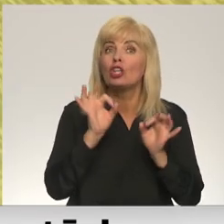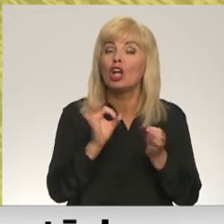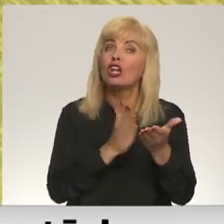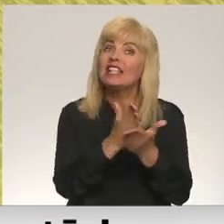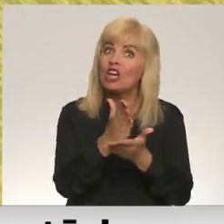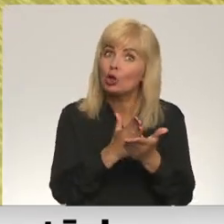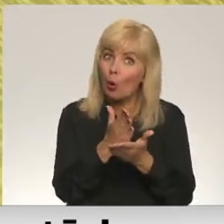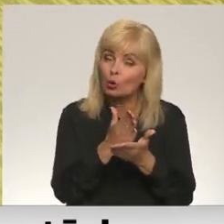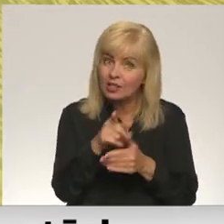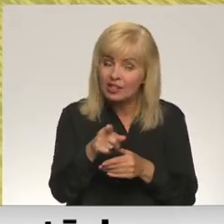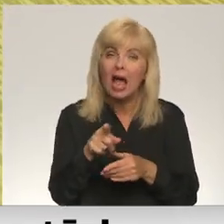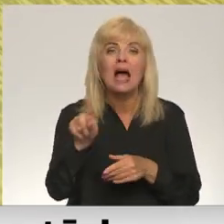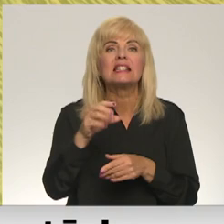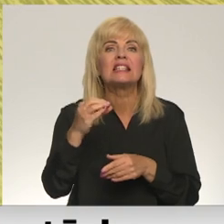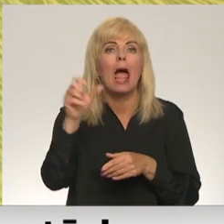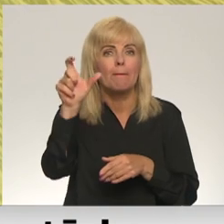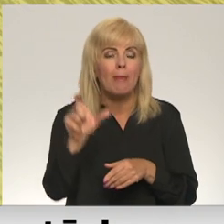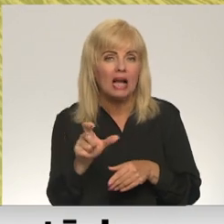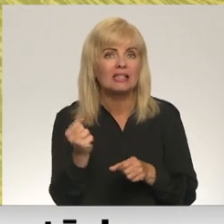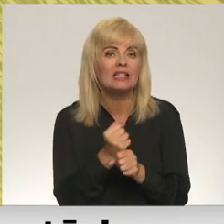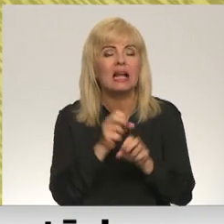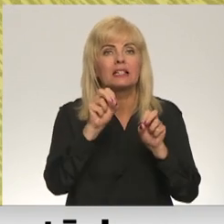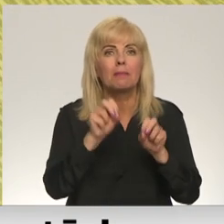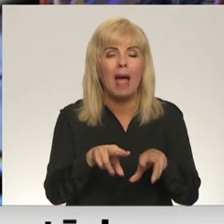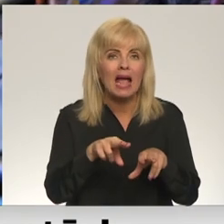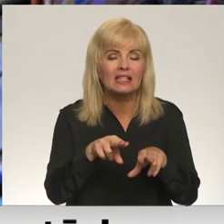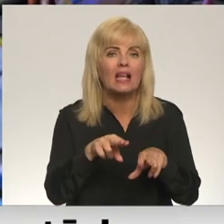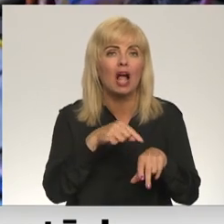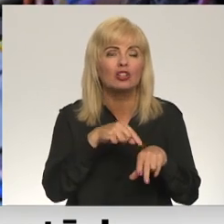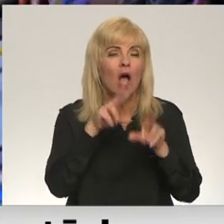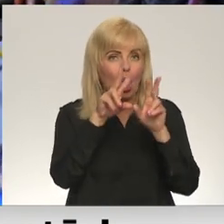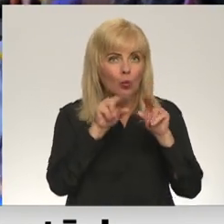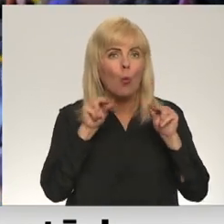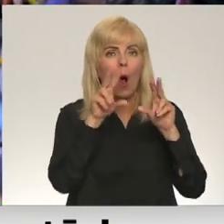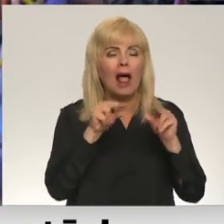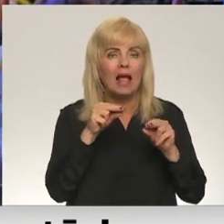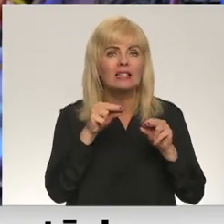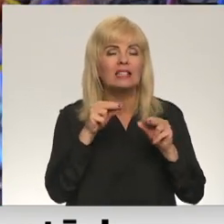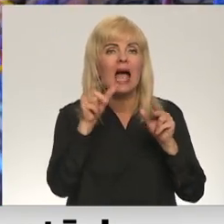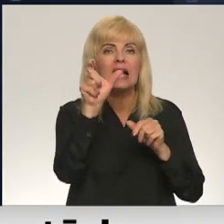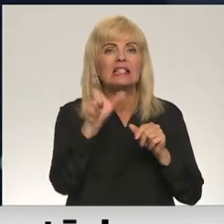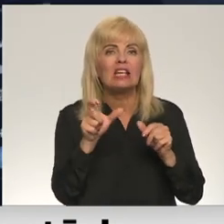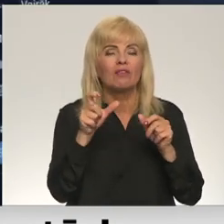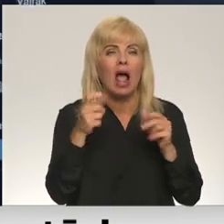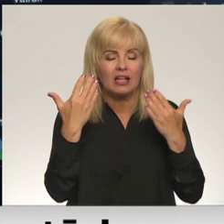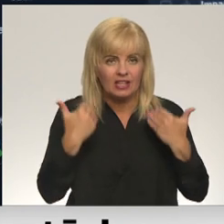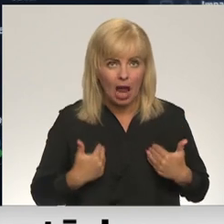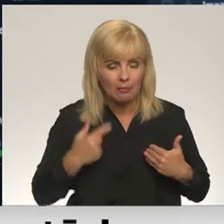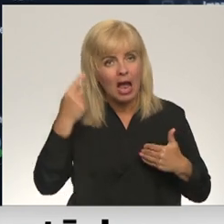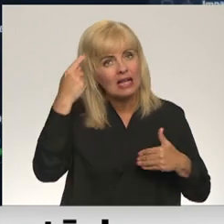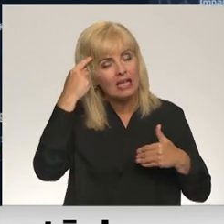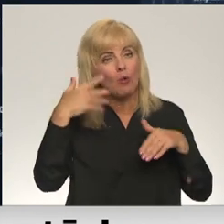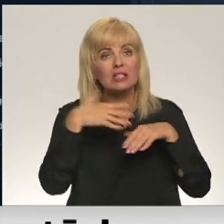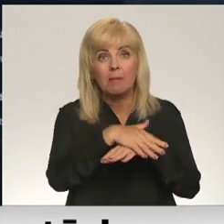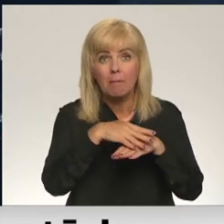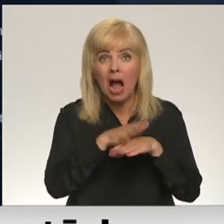iejaukšanos. Sebastians jau izstrādājis sensoru, kas nolasīs cilvēku ķermeņa valodu, kā arī protēzes sistēmas tās augtās smadzenes. Tomēr, lai